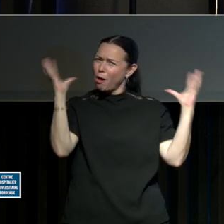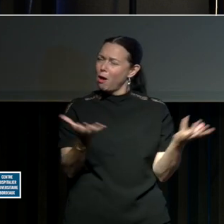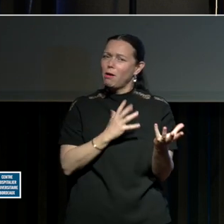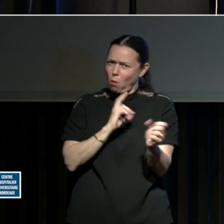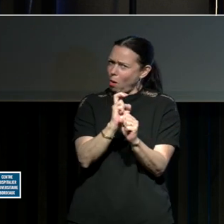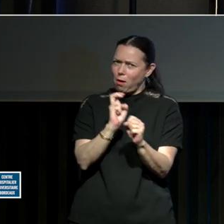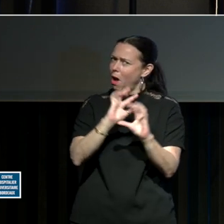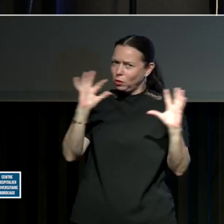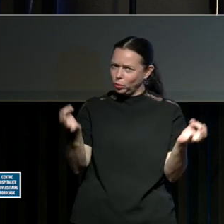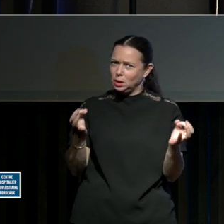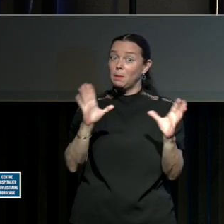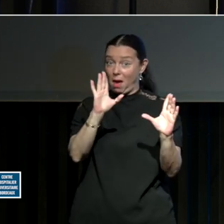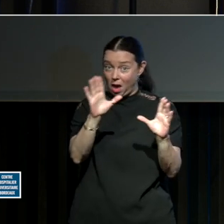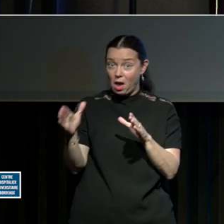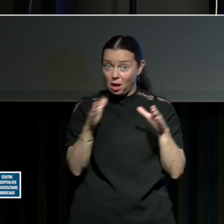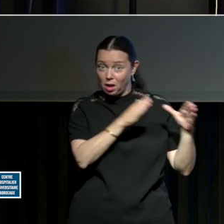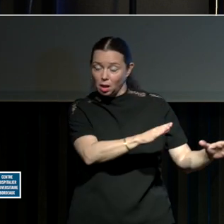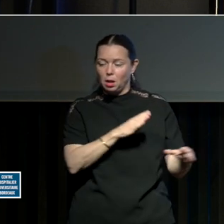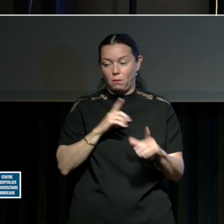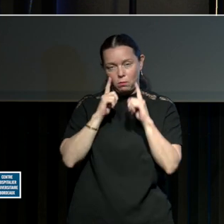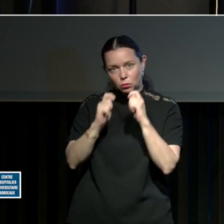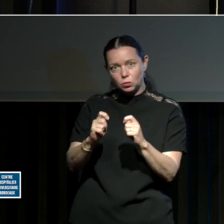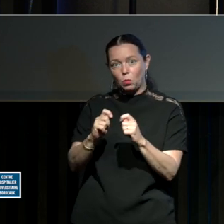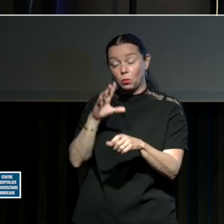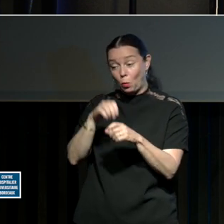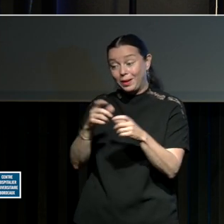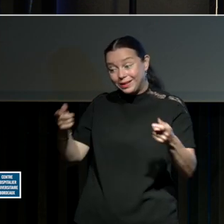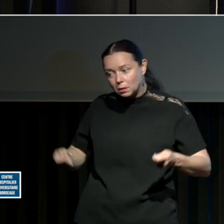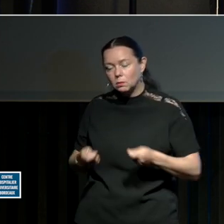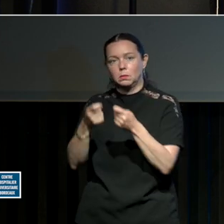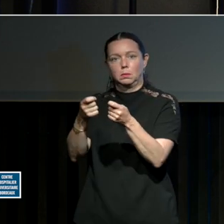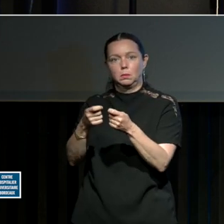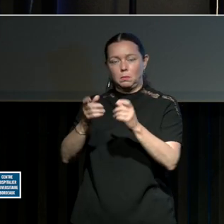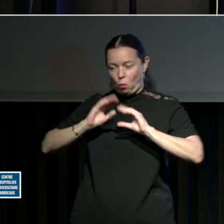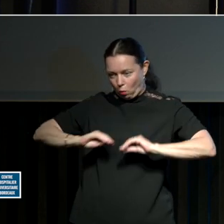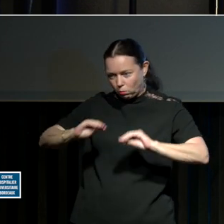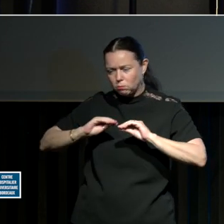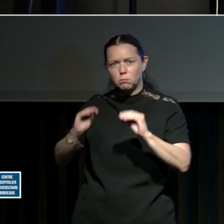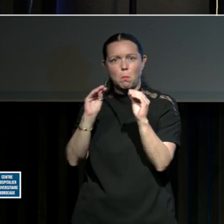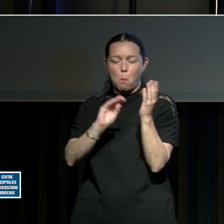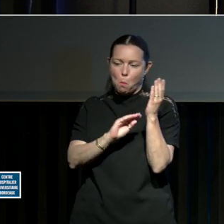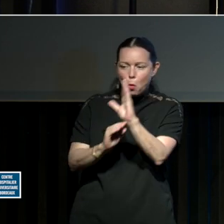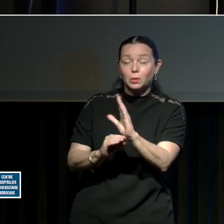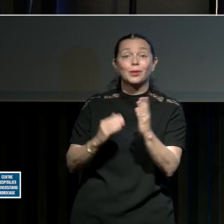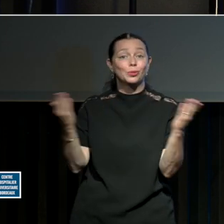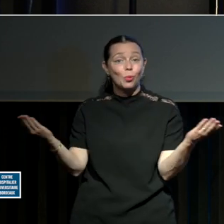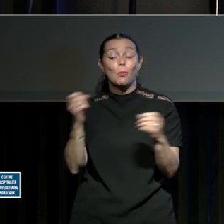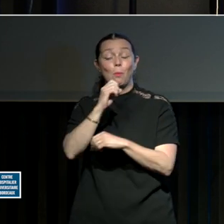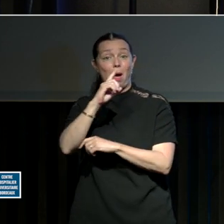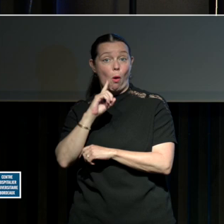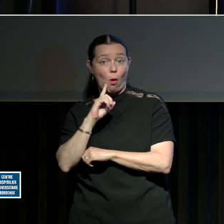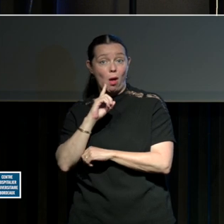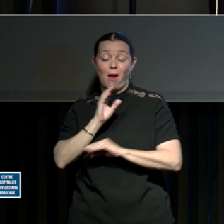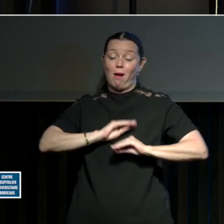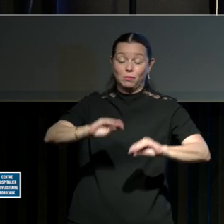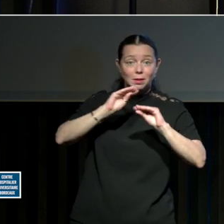Parallèlement à ça, donc, il est important de pouvoir développer une culture éducative autour du numérique et on voit à quel point finalement la place des parents et des enseignants